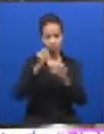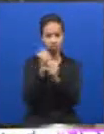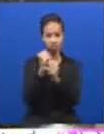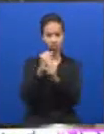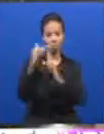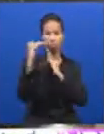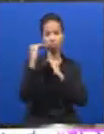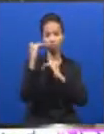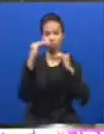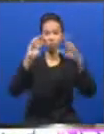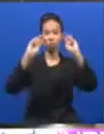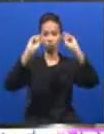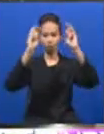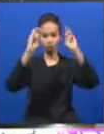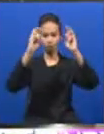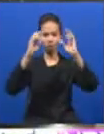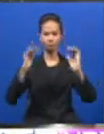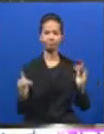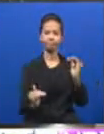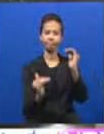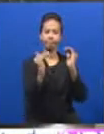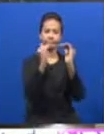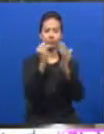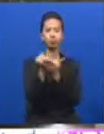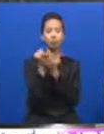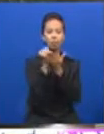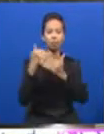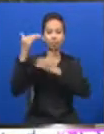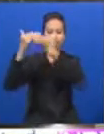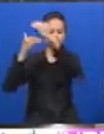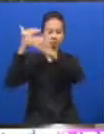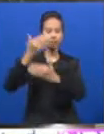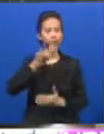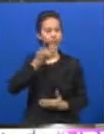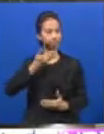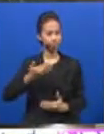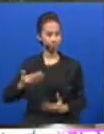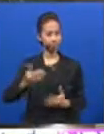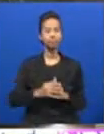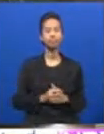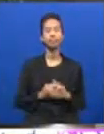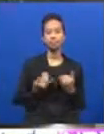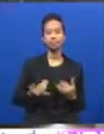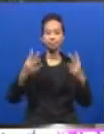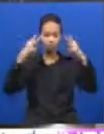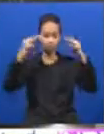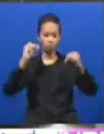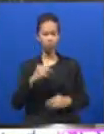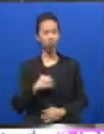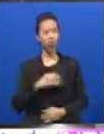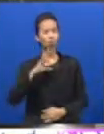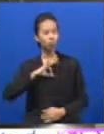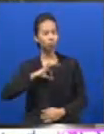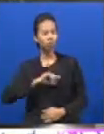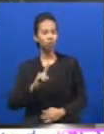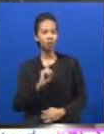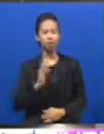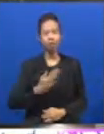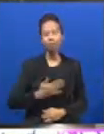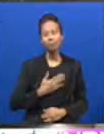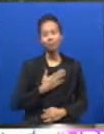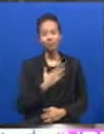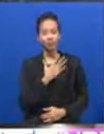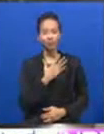ความสมดุลใน 3มิติเพื่อการพัฒนาที่ยั่งยืนนายกรัฐมนตรีกล่าวว่ารู้สึกภูมิใจที่ไทยมีส่วนสนับสนุน